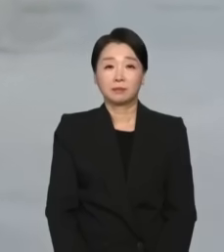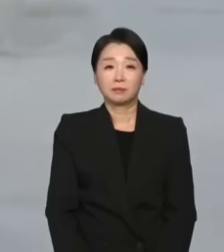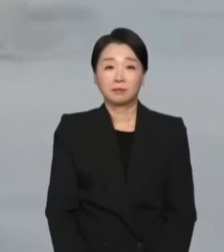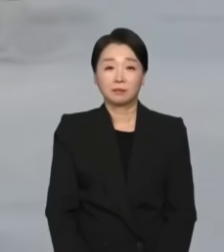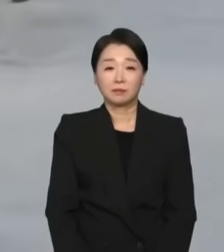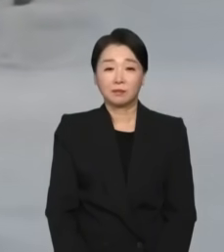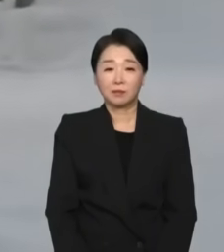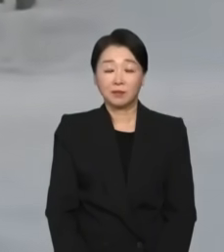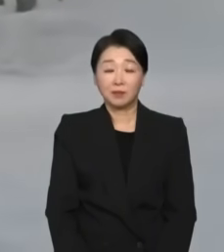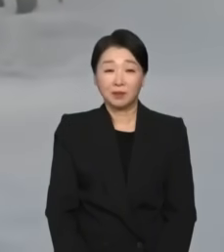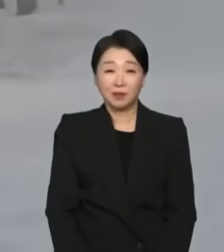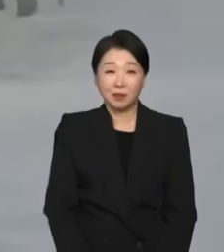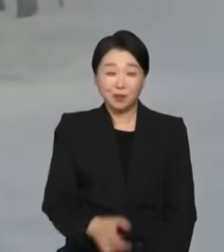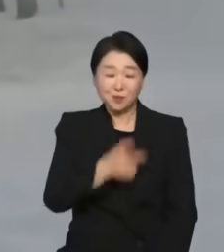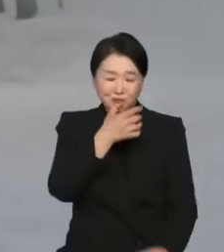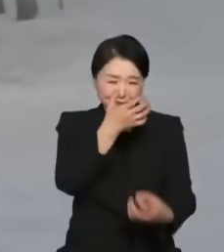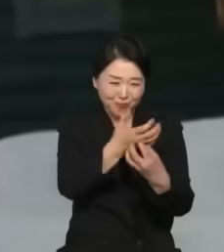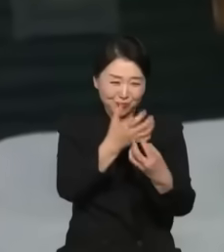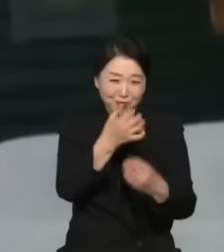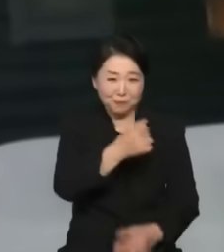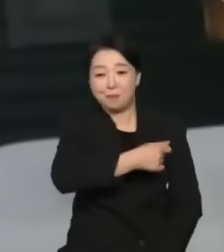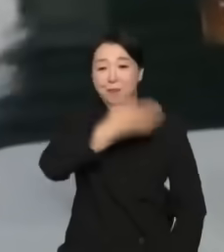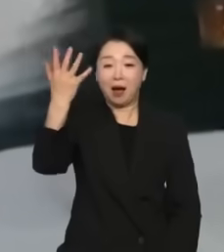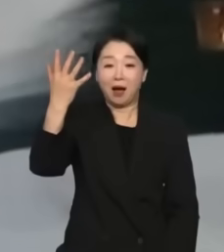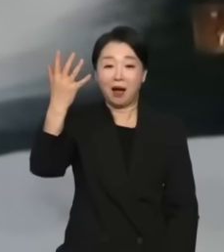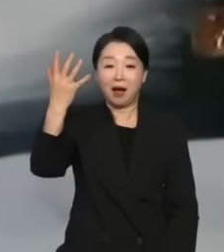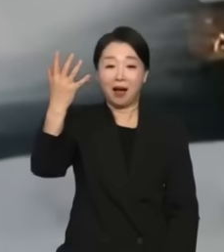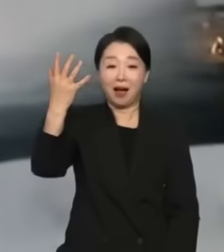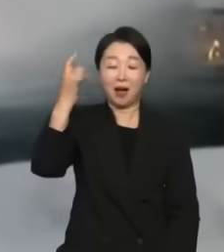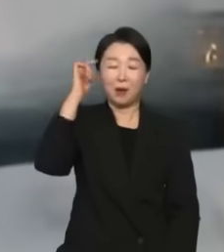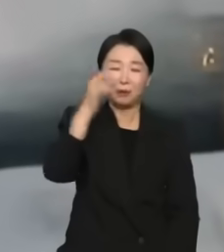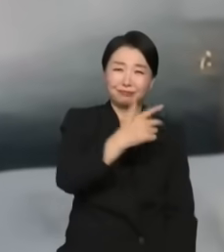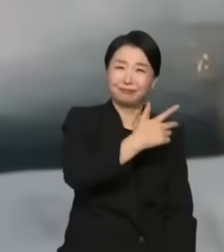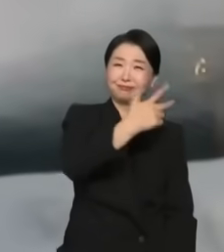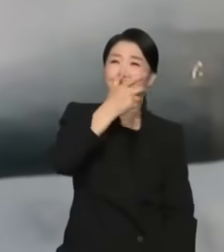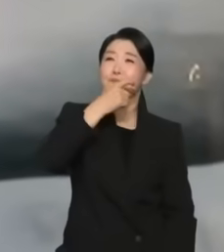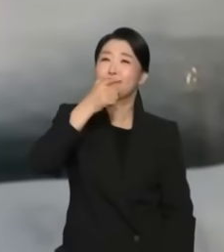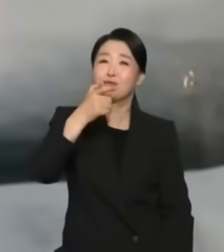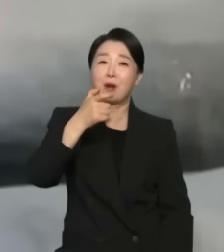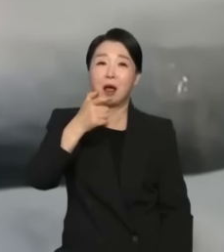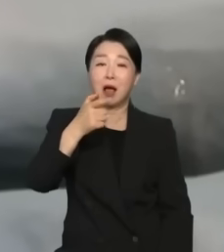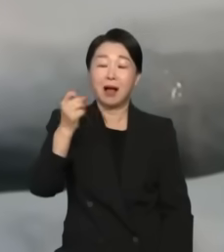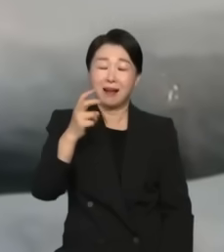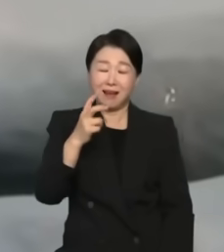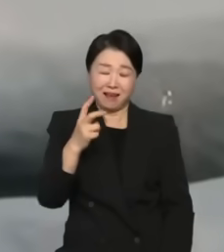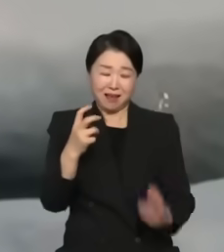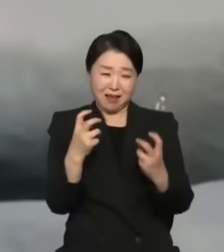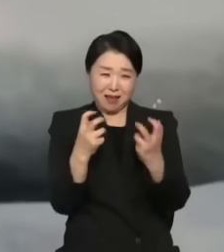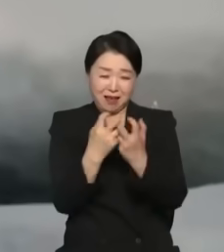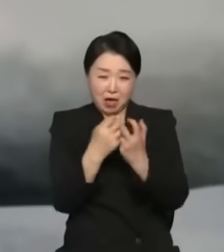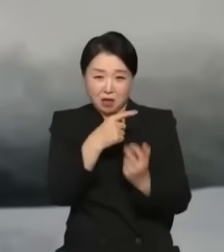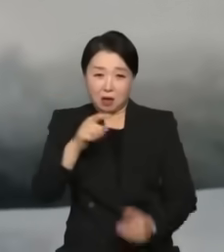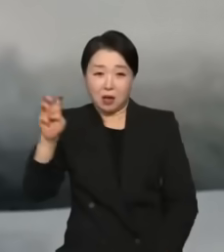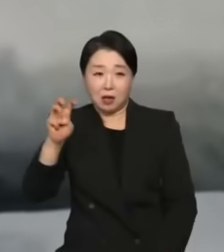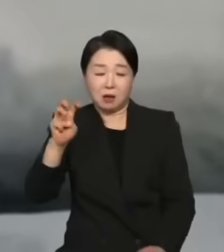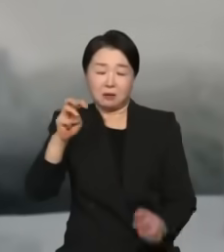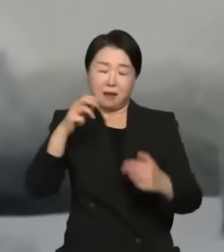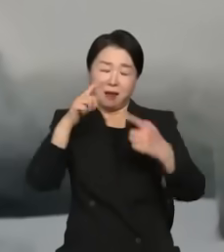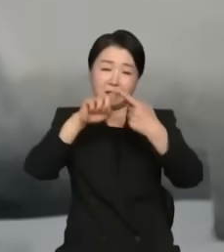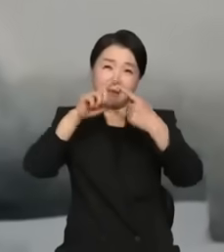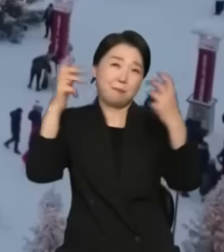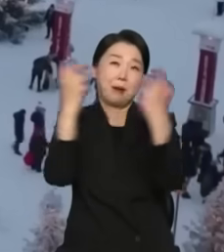머리 위로 펄펄 끓는 물을 흩뿌립니다. 무지개 모양으로 흩어진 물이 영하 30도의 공기 속에서 그대로